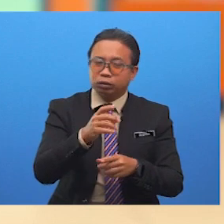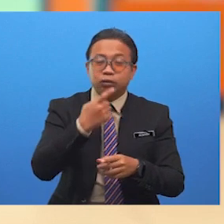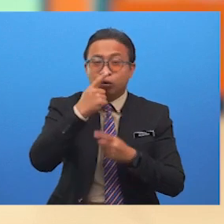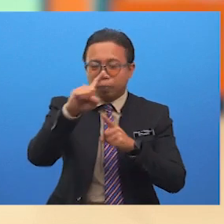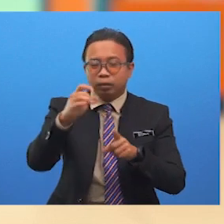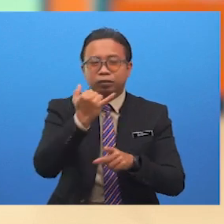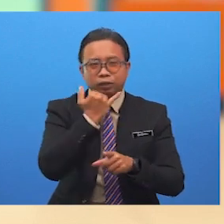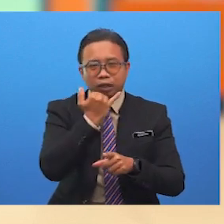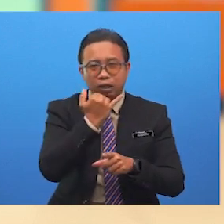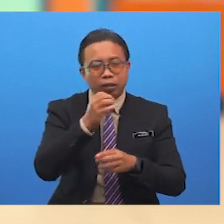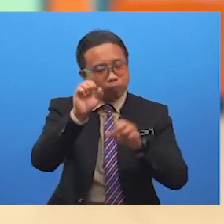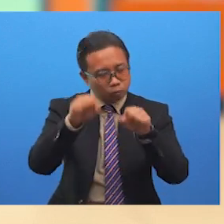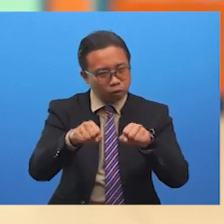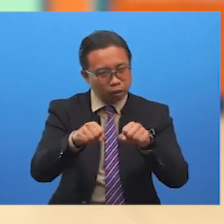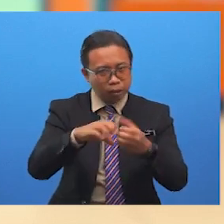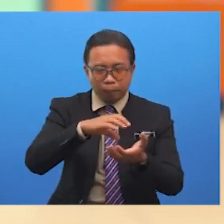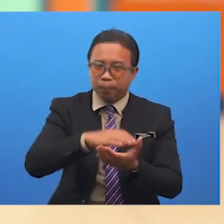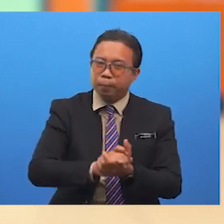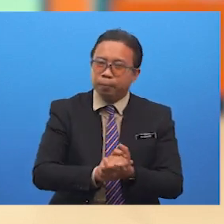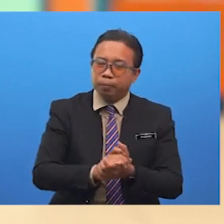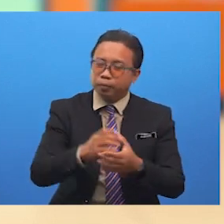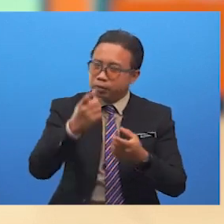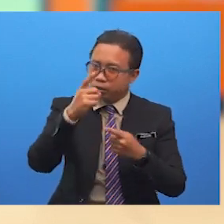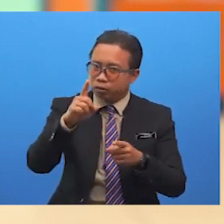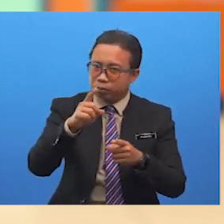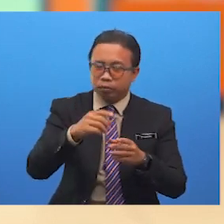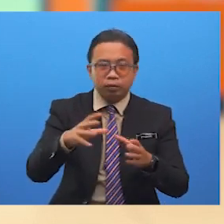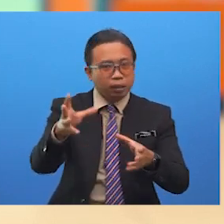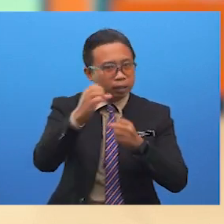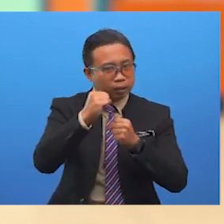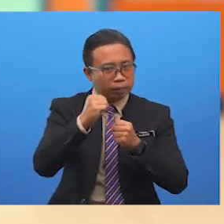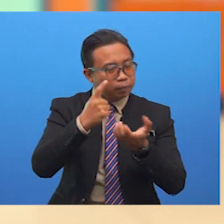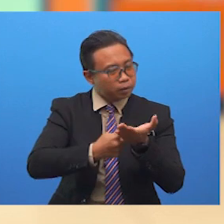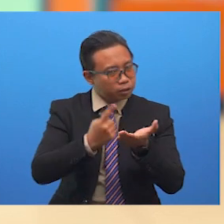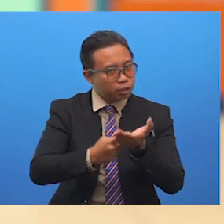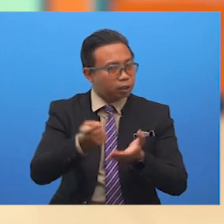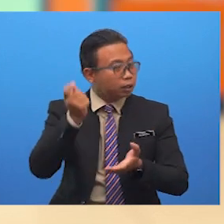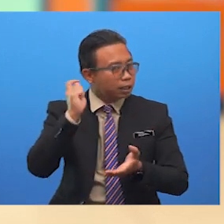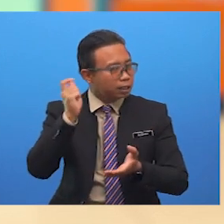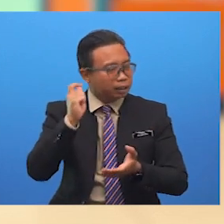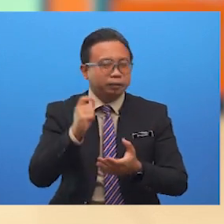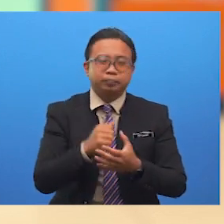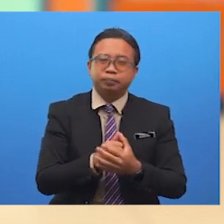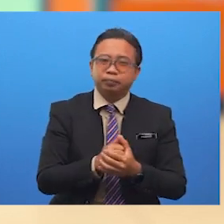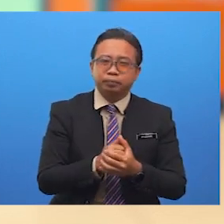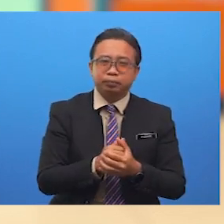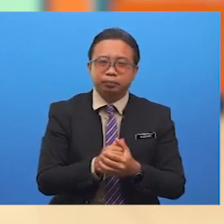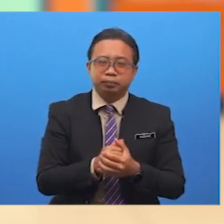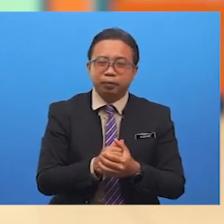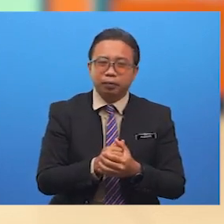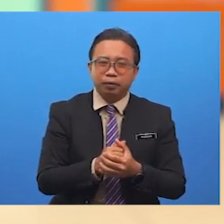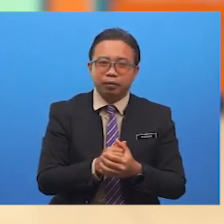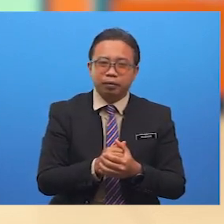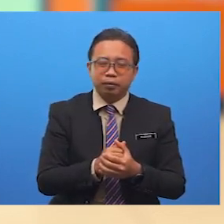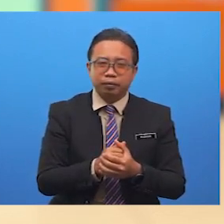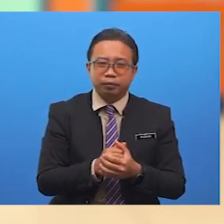boleh perbaiki jawaban anda berdasarkan hasil perbincangan yang telah kita bincangkan